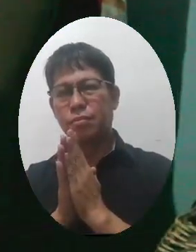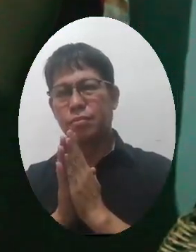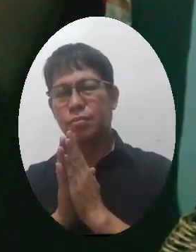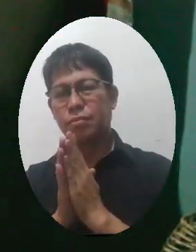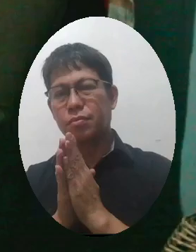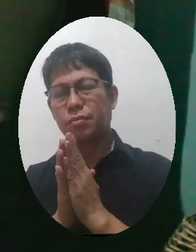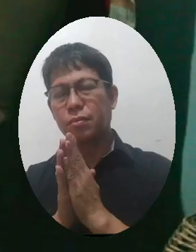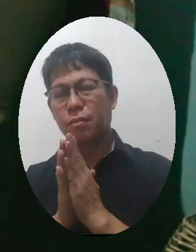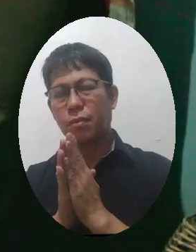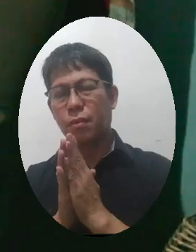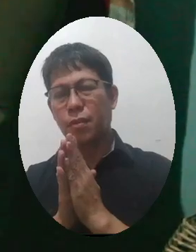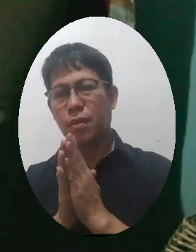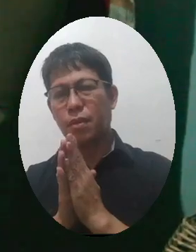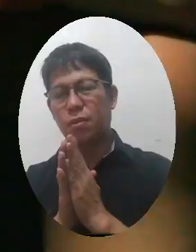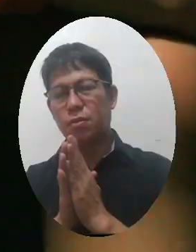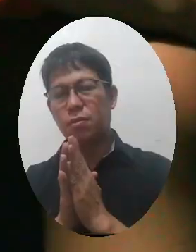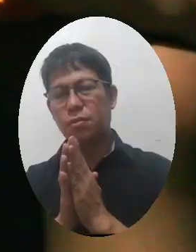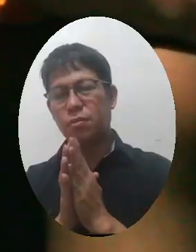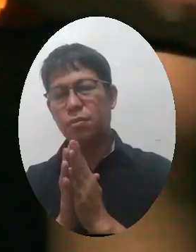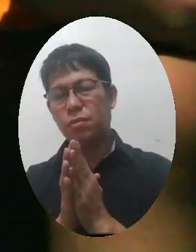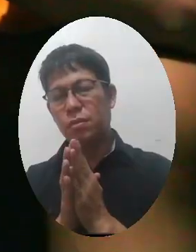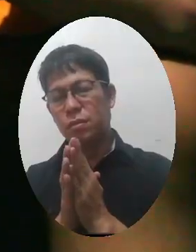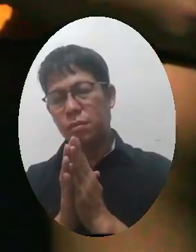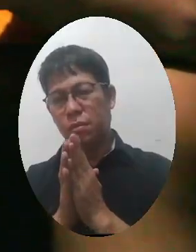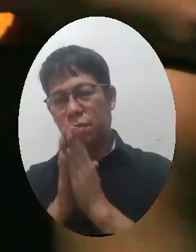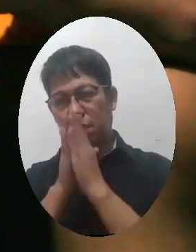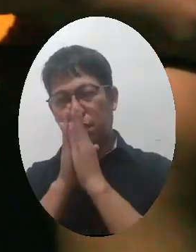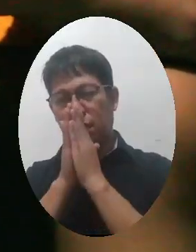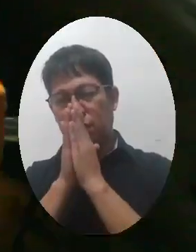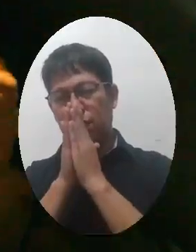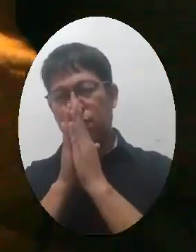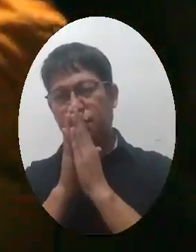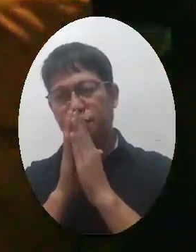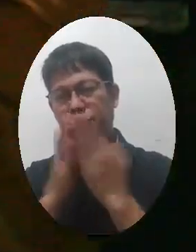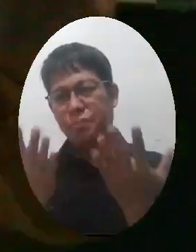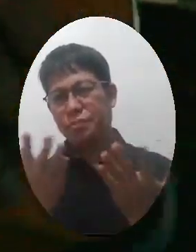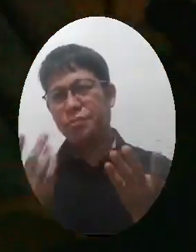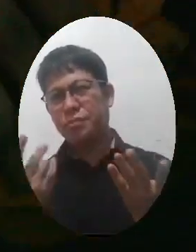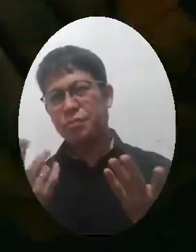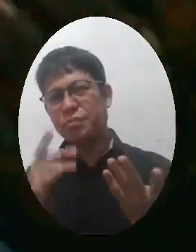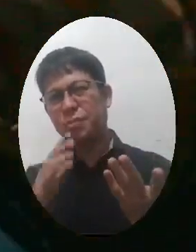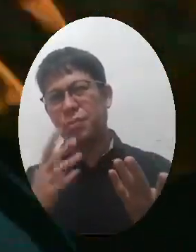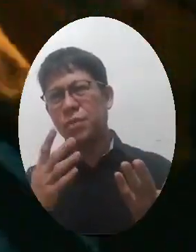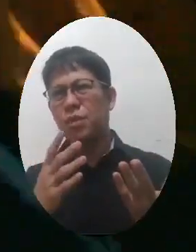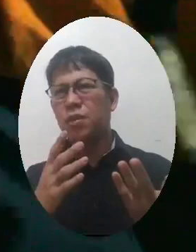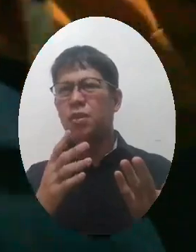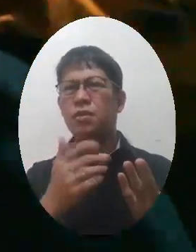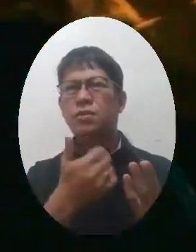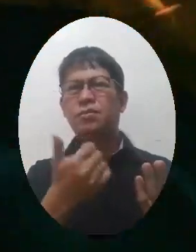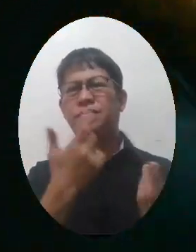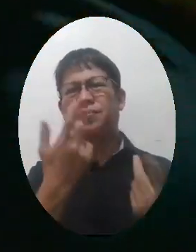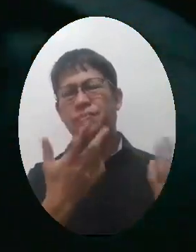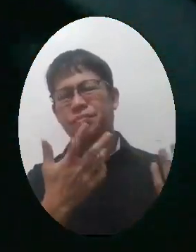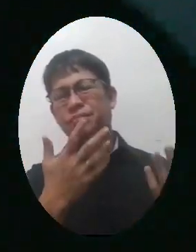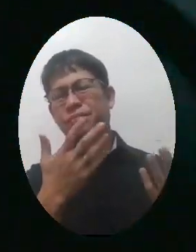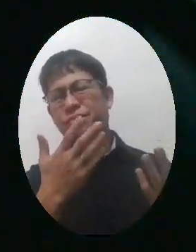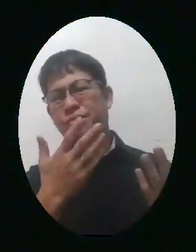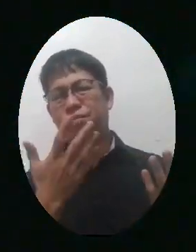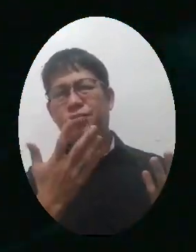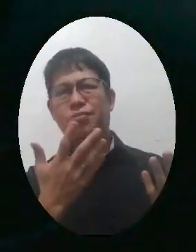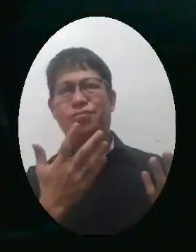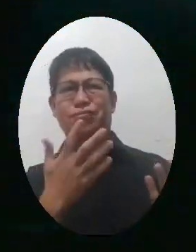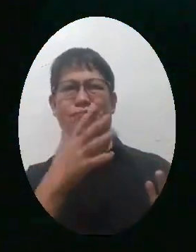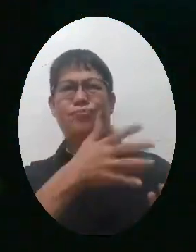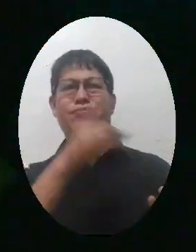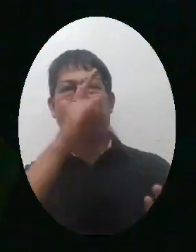Dun lang namin, kasi hello. Di naman po talaga na talagang halos lahat, marami din na nakakalimot talaga. Dun